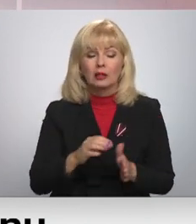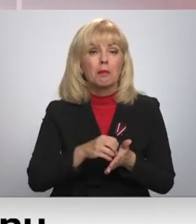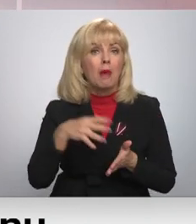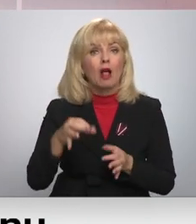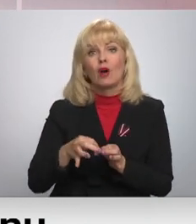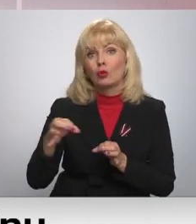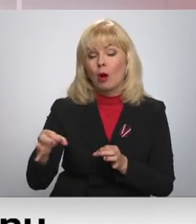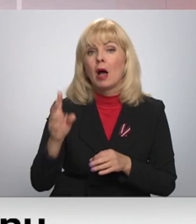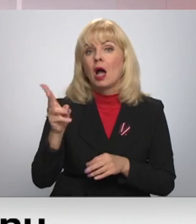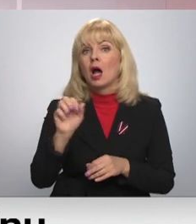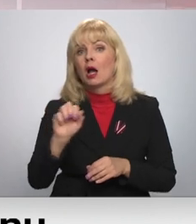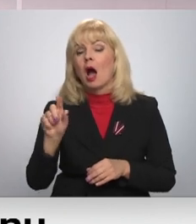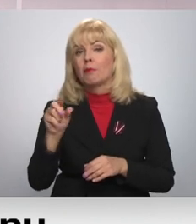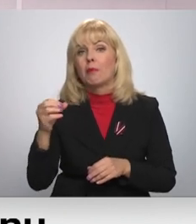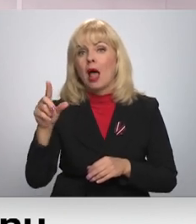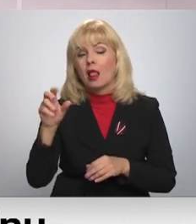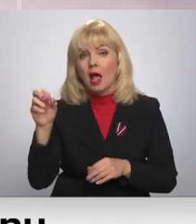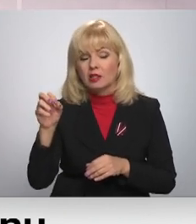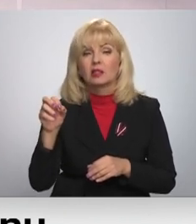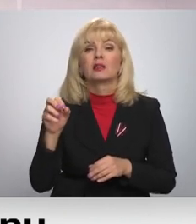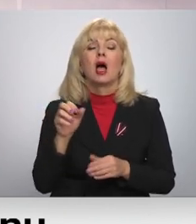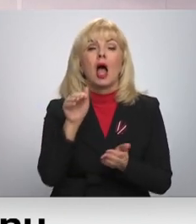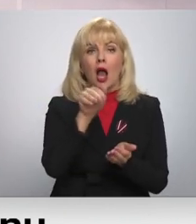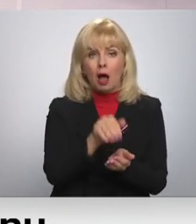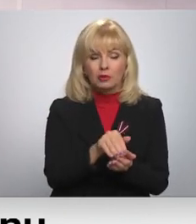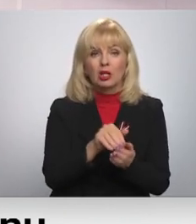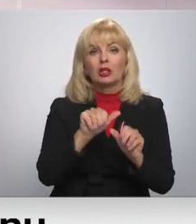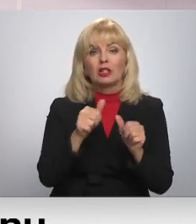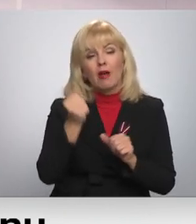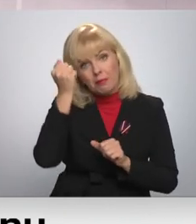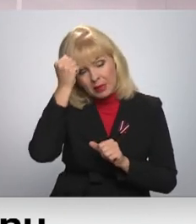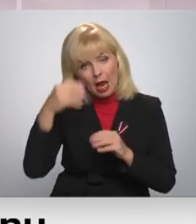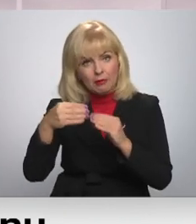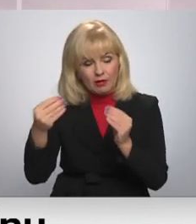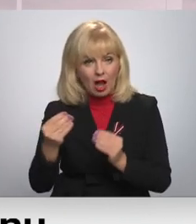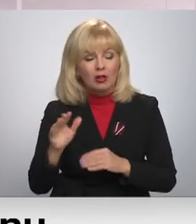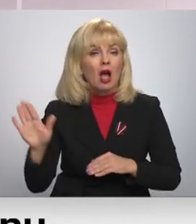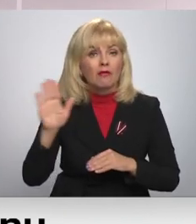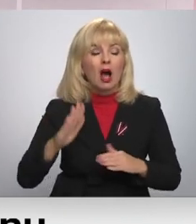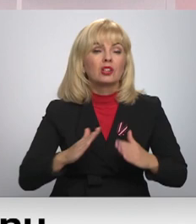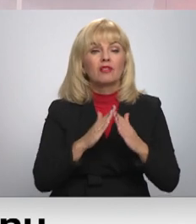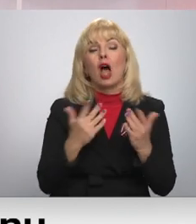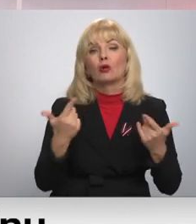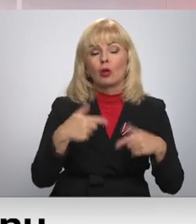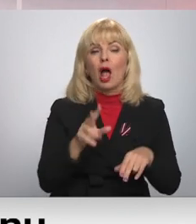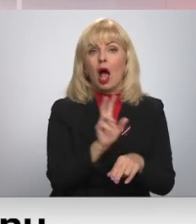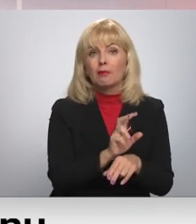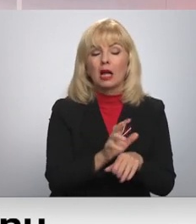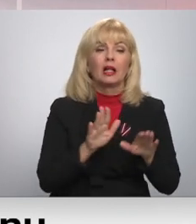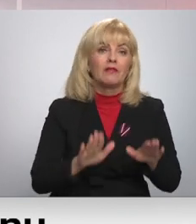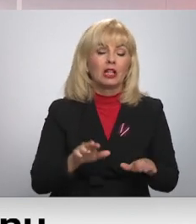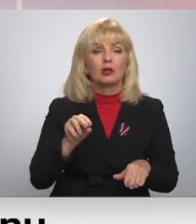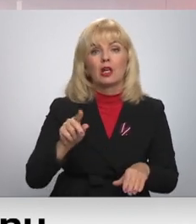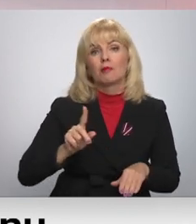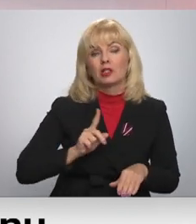novada Kāpessila kapsētā viņam izveidot arī piemiņas vieta, kur valsts svētku laikā apmeklēja arī vietējie